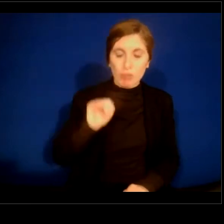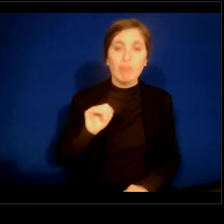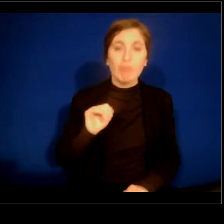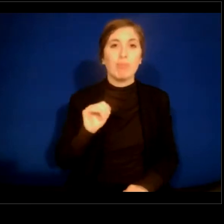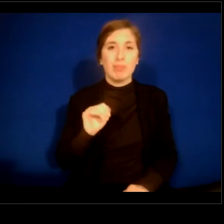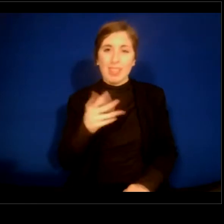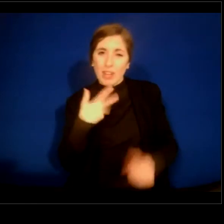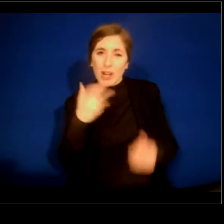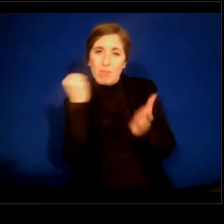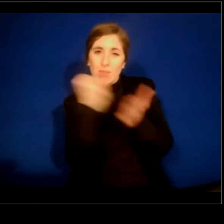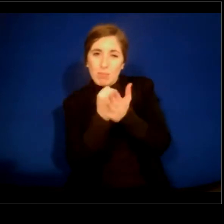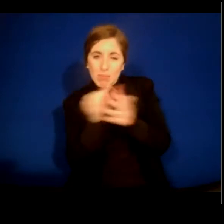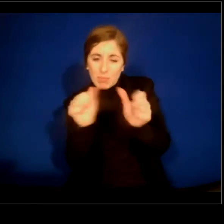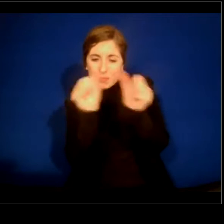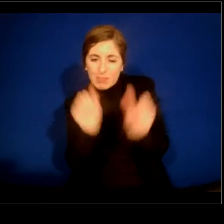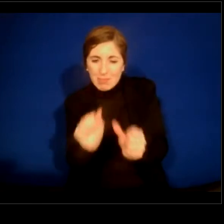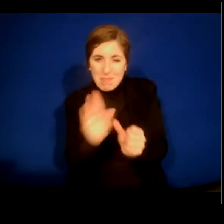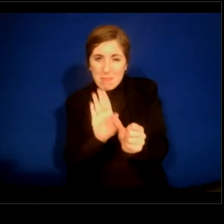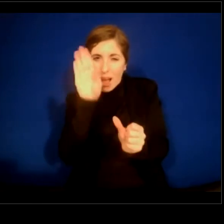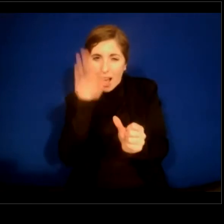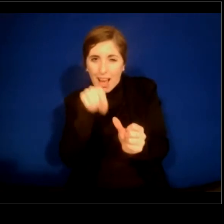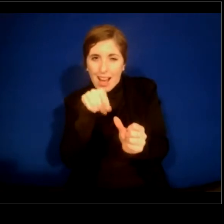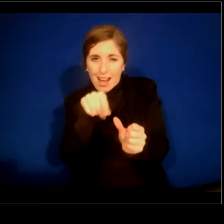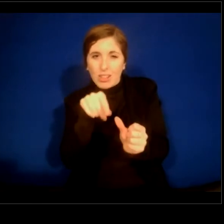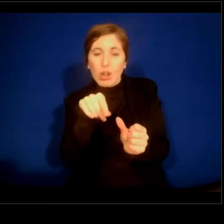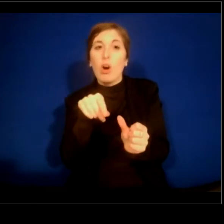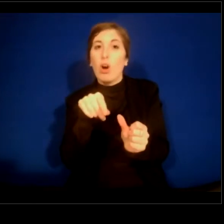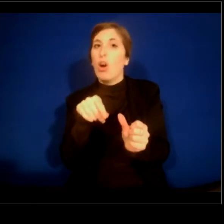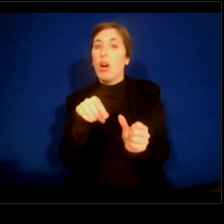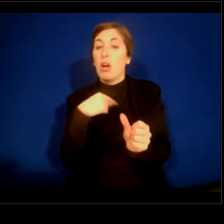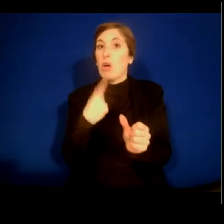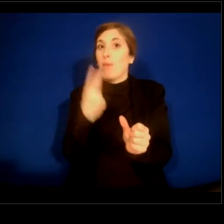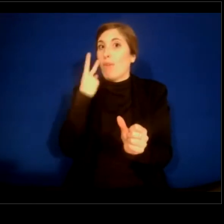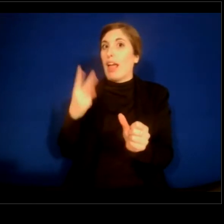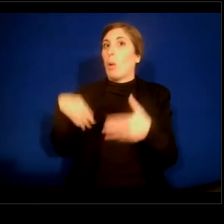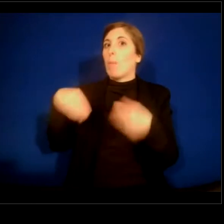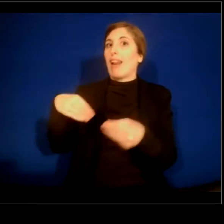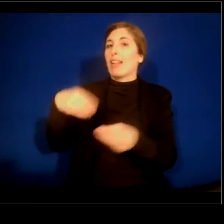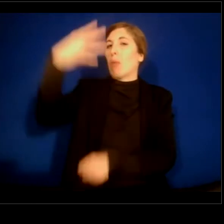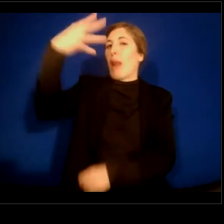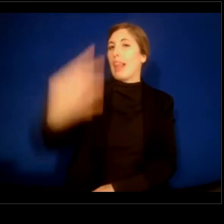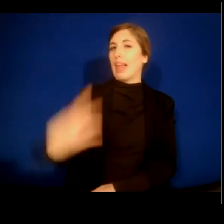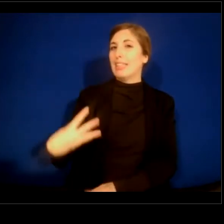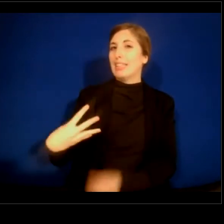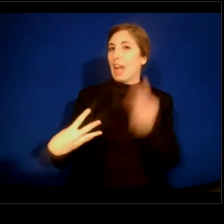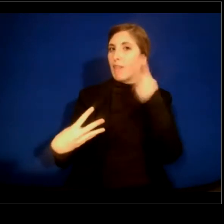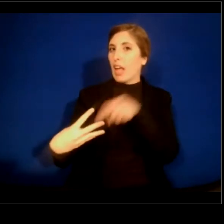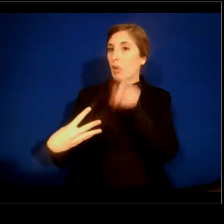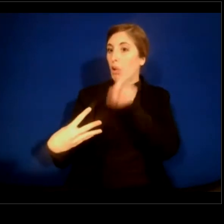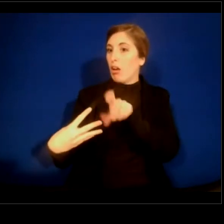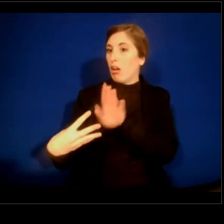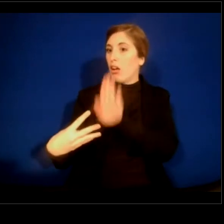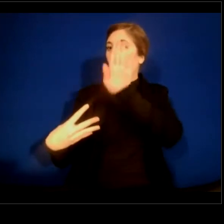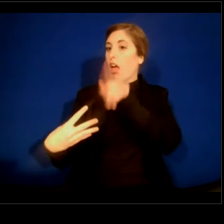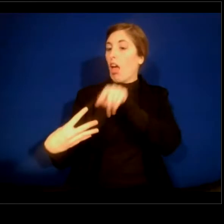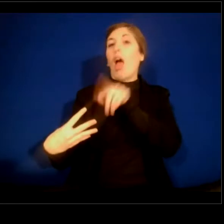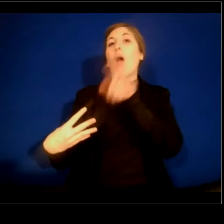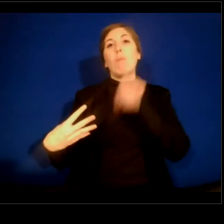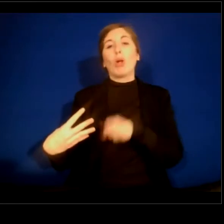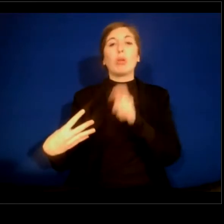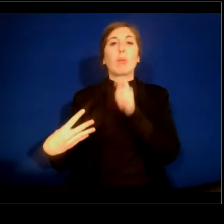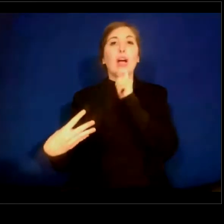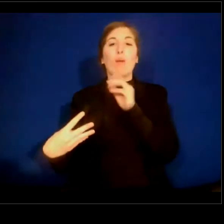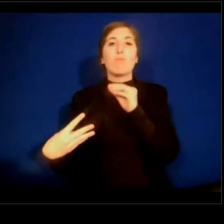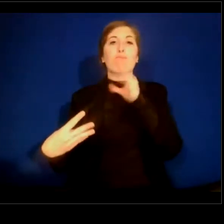potete cliccarlo, io eventualmente lo vedo all'interno della lista dei partecipanti. Questo mi permette poi di attivarvi il microfono e